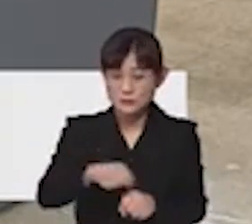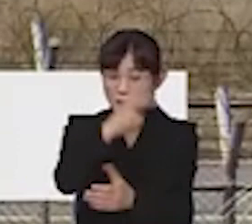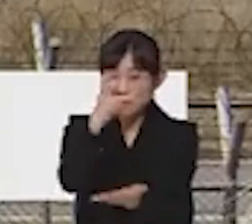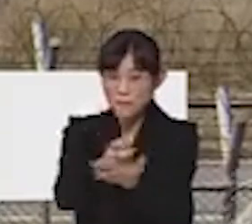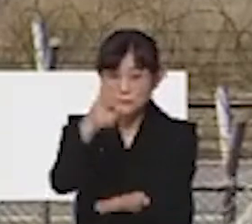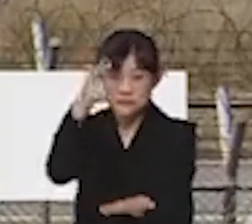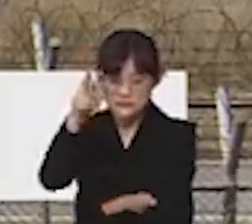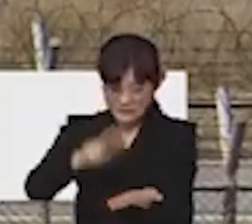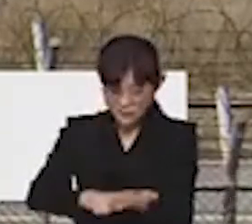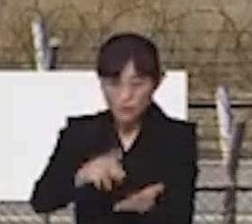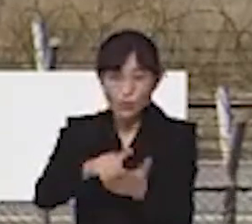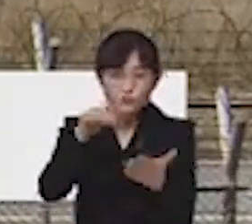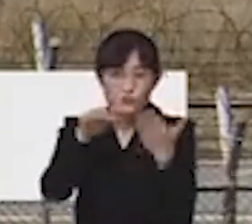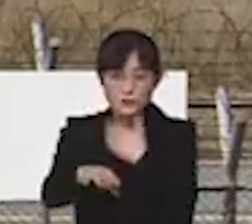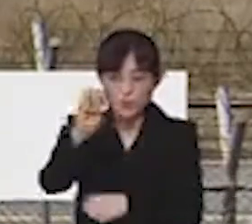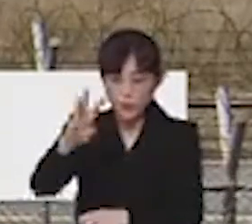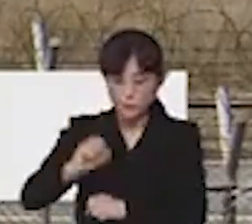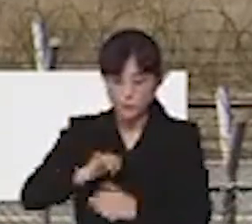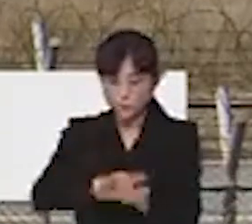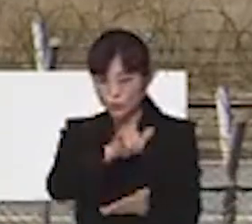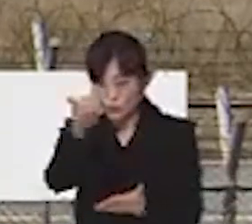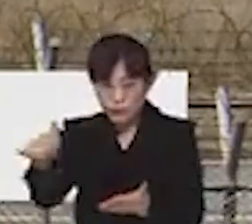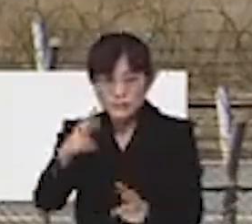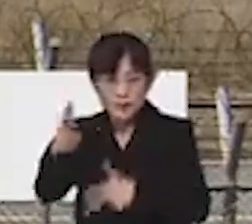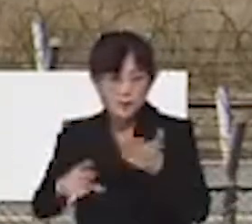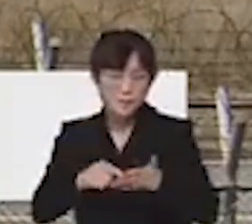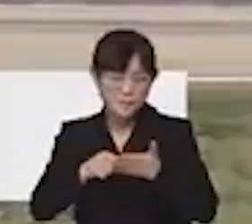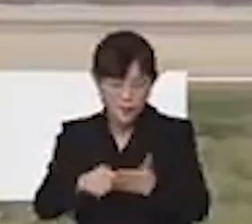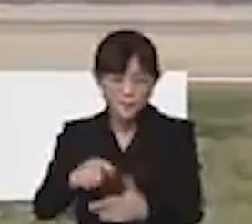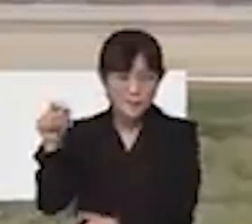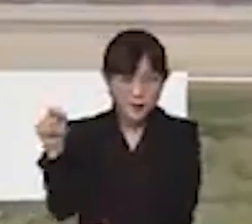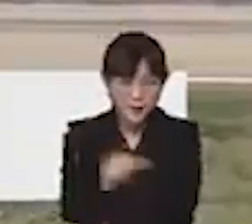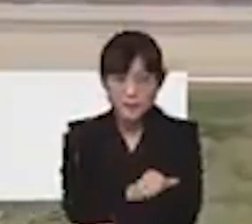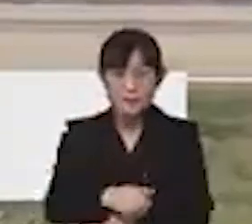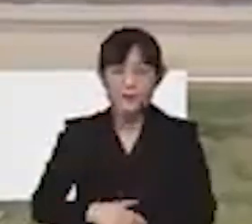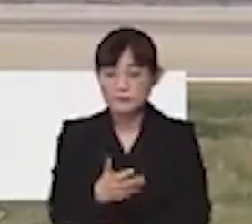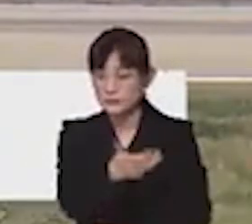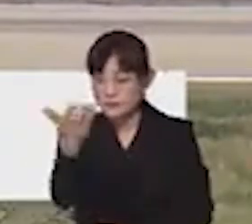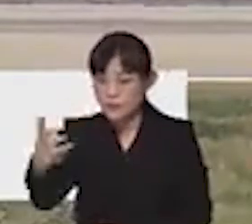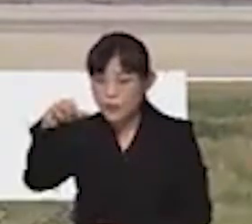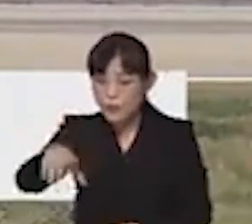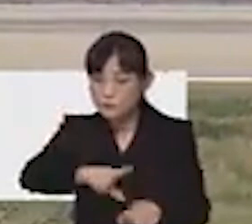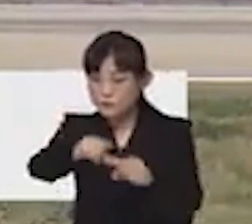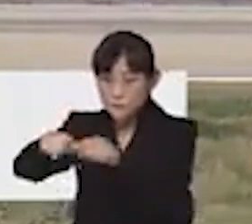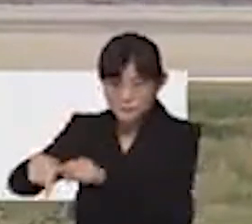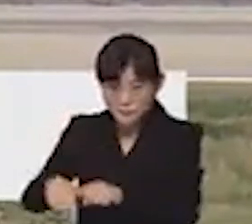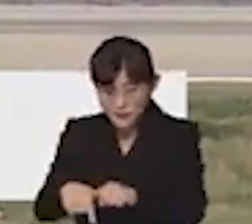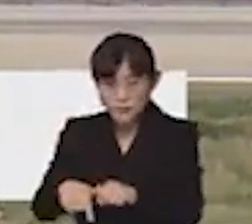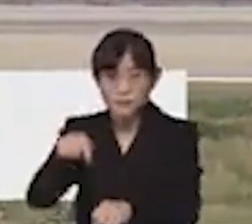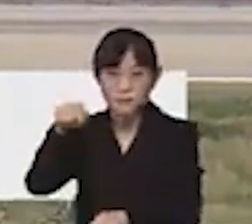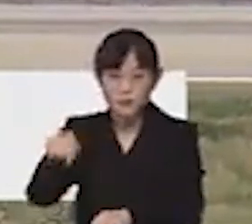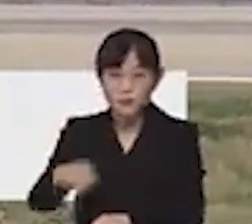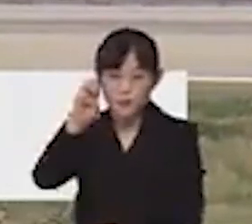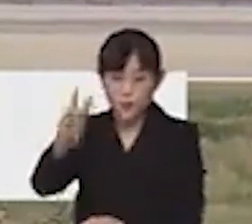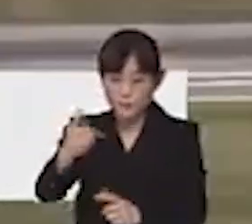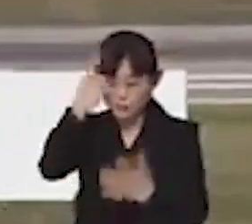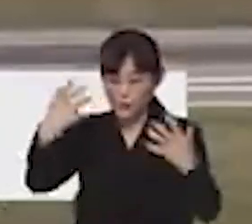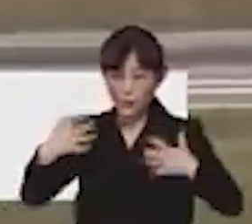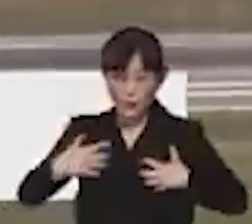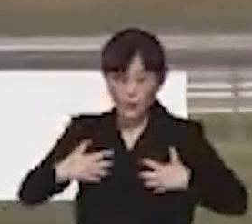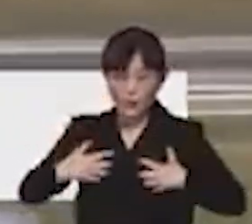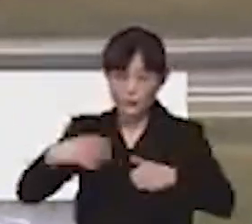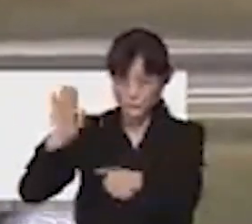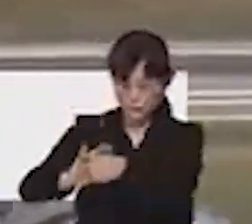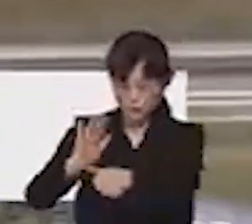특별법이 제정되면 광주 군공항 이전 사업 추진이 탄력을 받게 되고 이전 지역과 그 주변 지역 역시 광주와 정부의